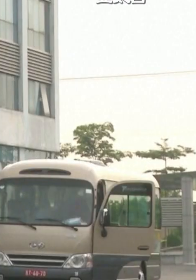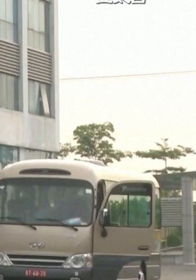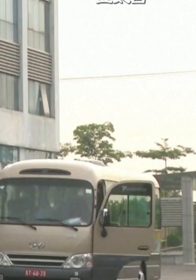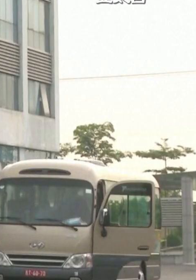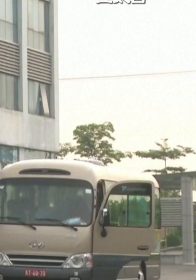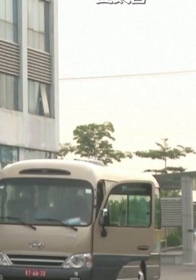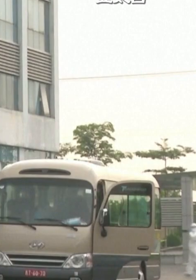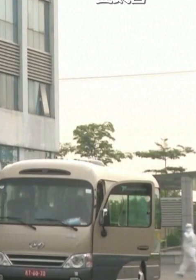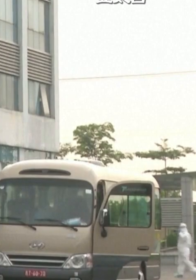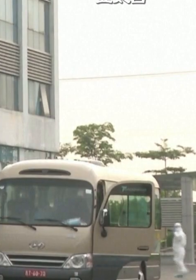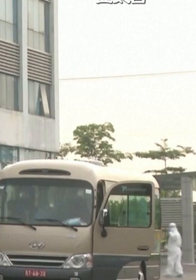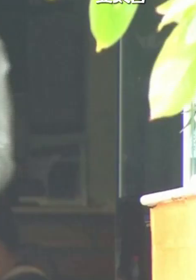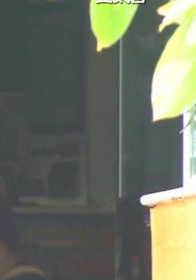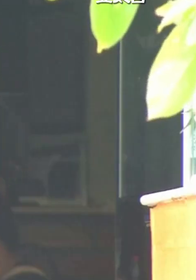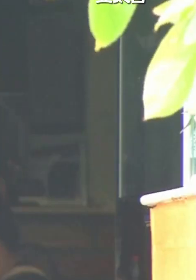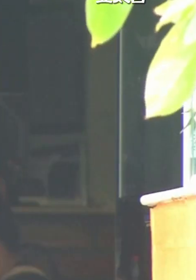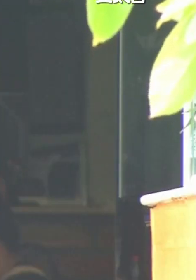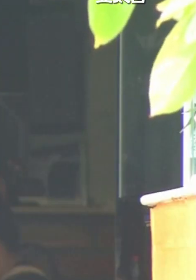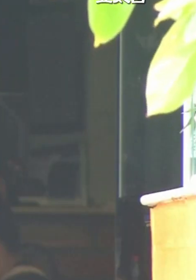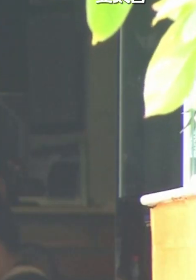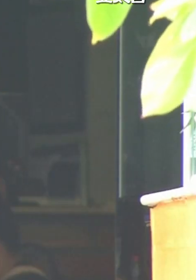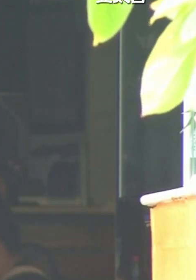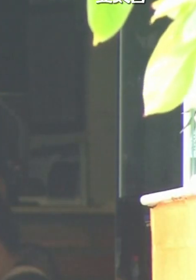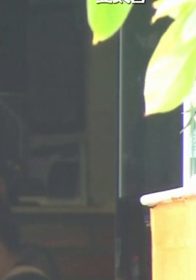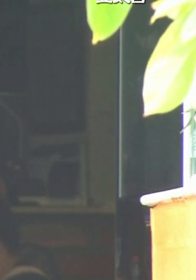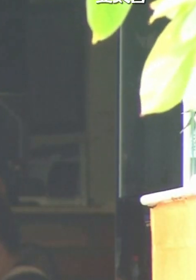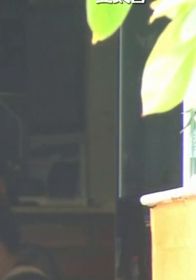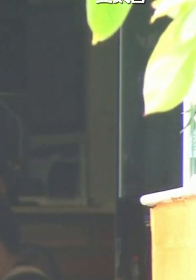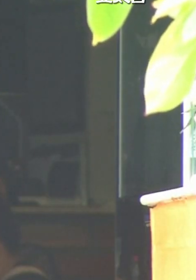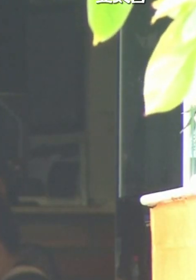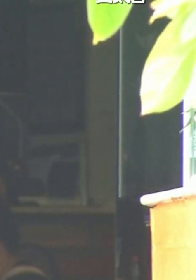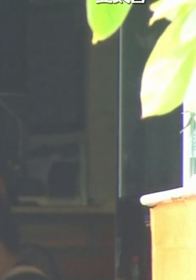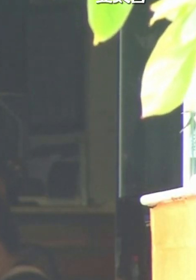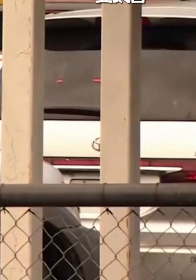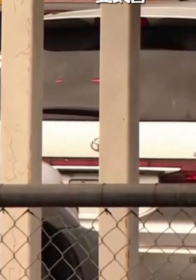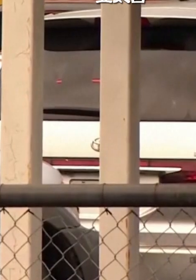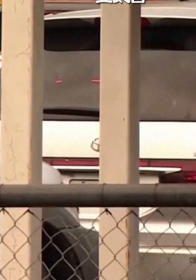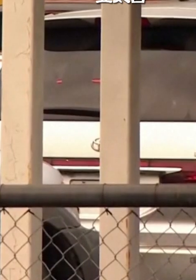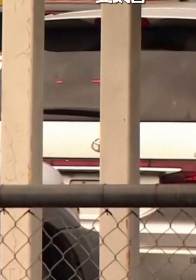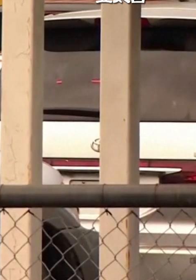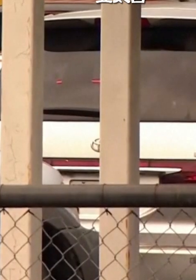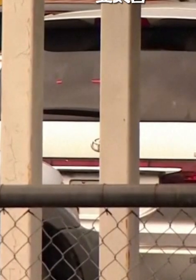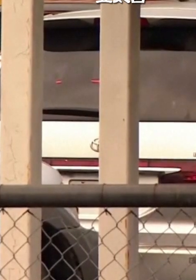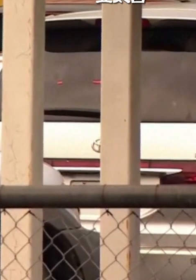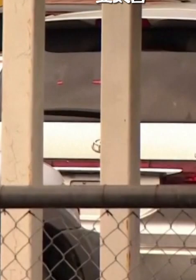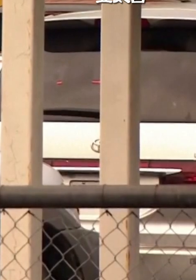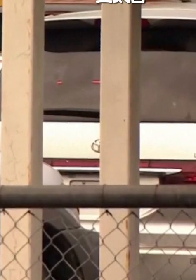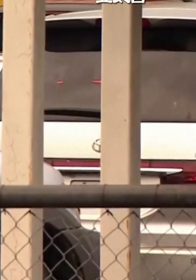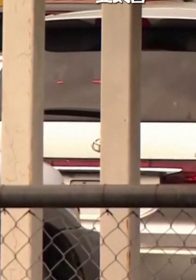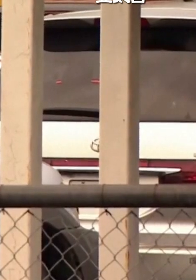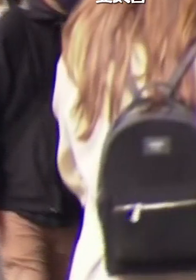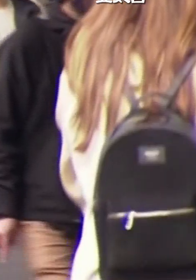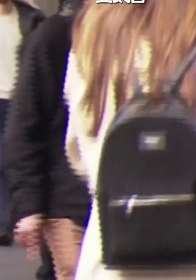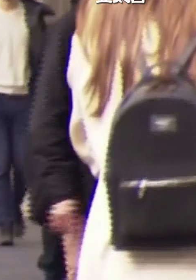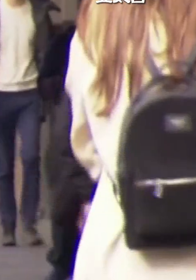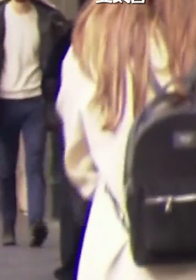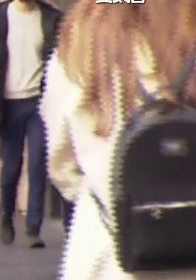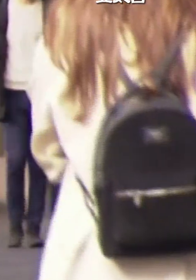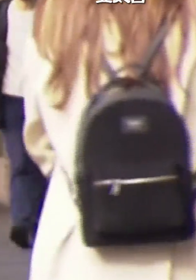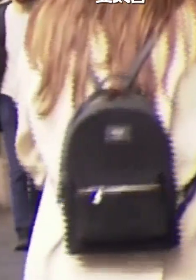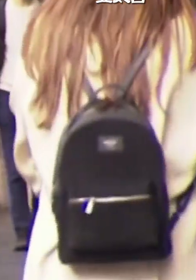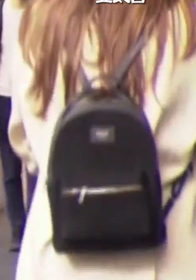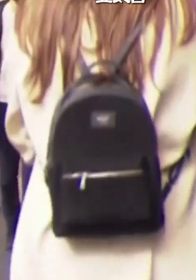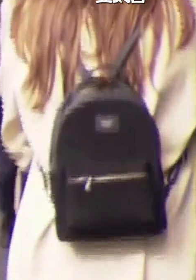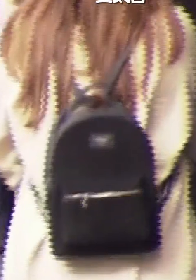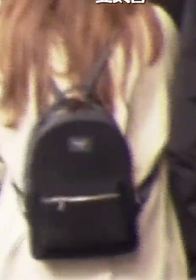国际疫情没有趋缓。对于越南从岘港爆发新一波疫情，以及纽西兰出现一宗感染源不明的家